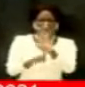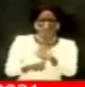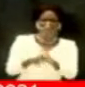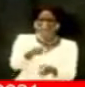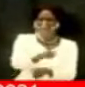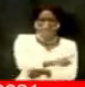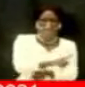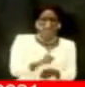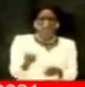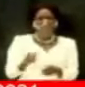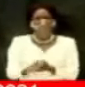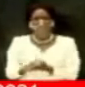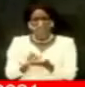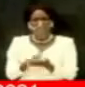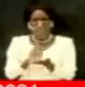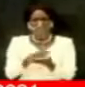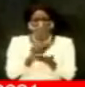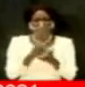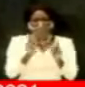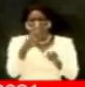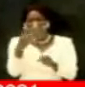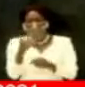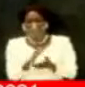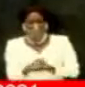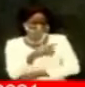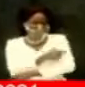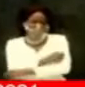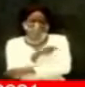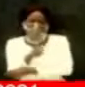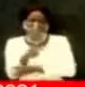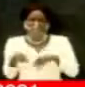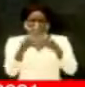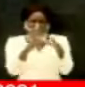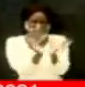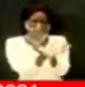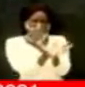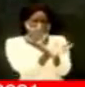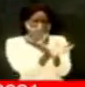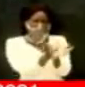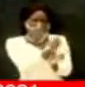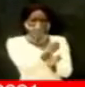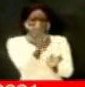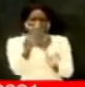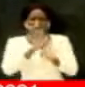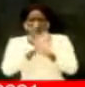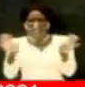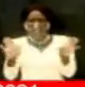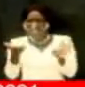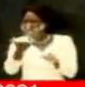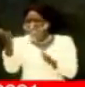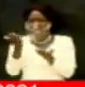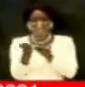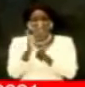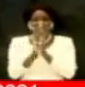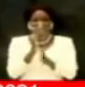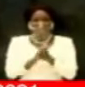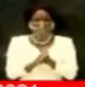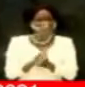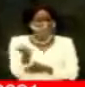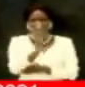amanena kuti tsankho mwina akuona ngati kuti katemera ameneyi mwina aperekedwa kagulu magulu awo kapena siyawo iyayi Malawi